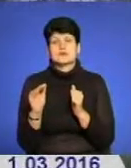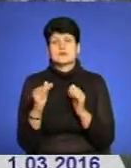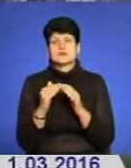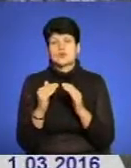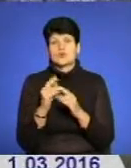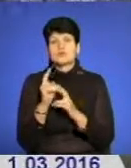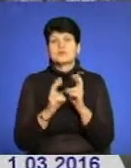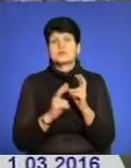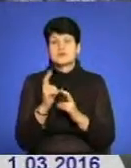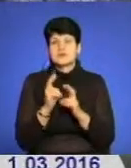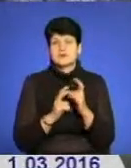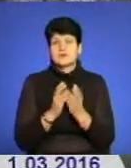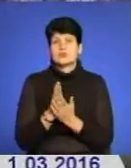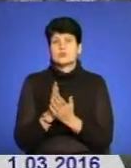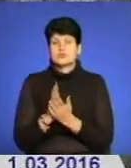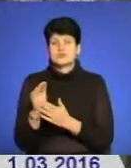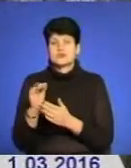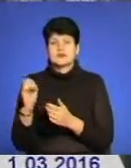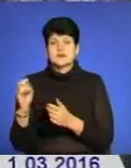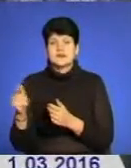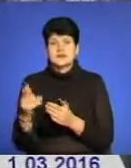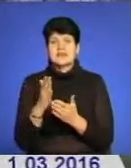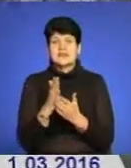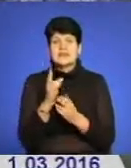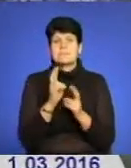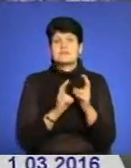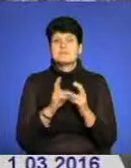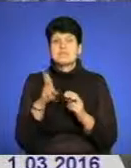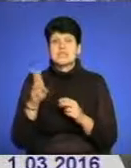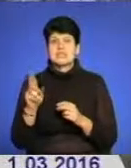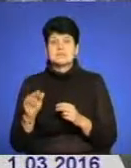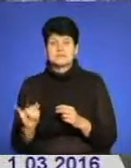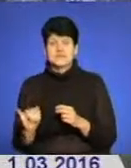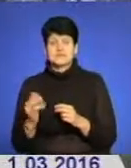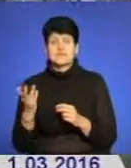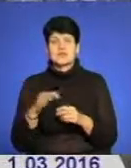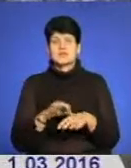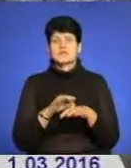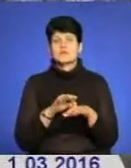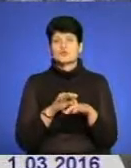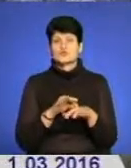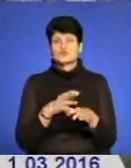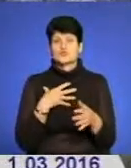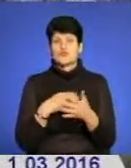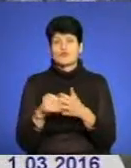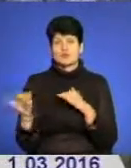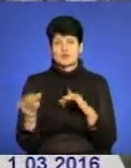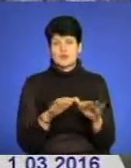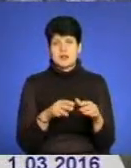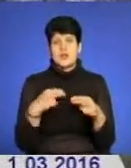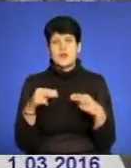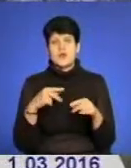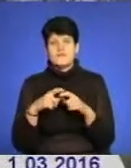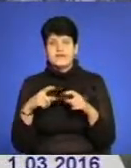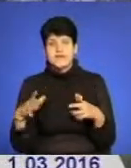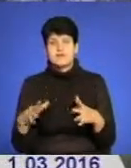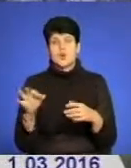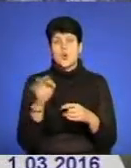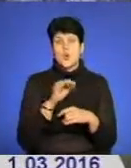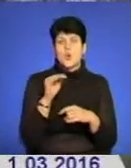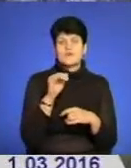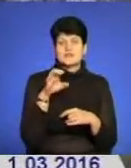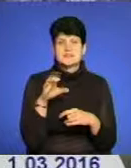підприємства, яке обслуговує житловий фонд, знаходяться підприємці, які ведуть свою діяльність, торговельну діяльність, офісні